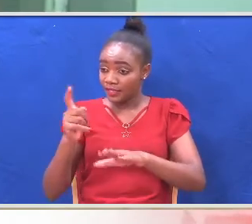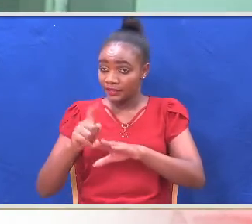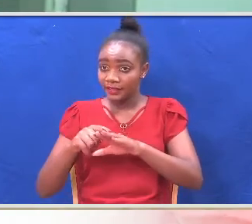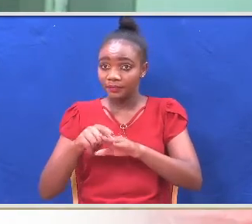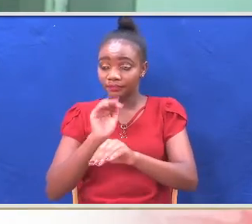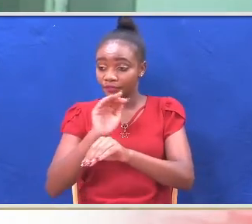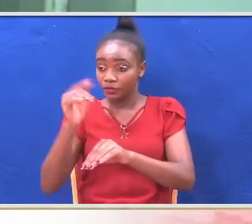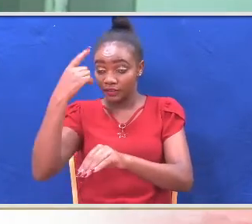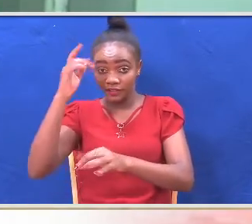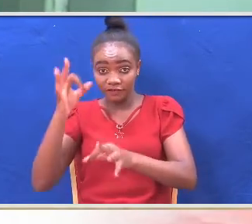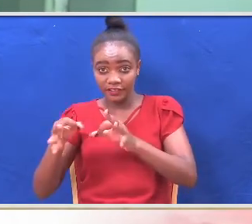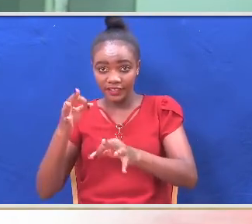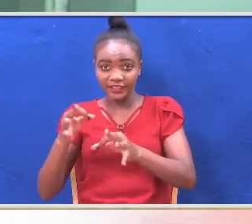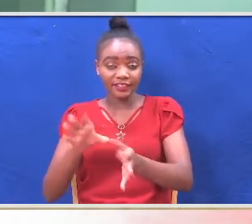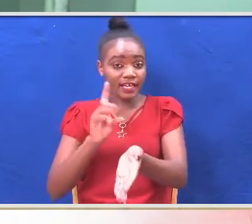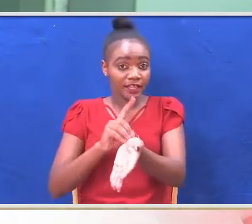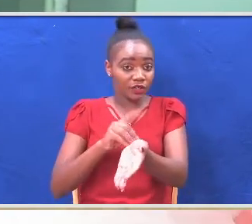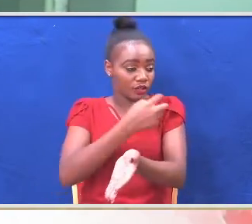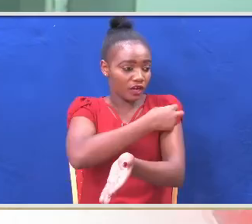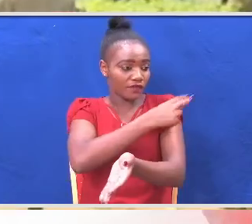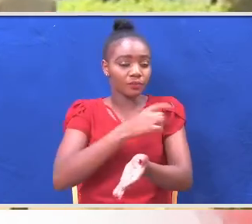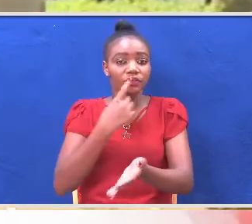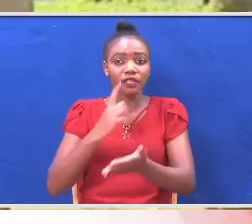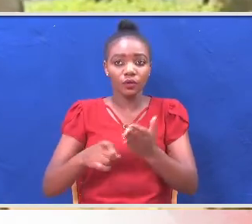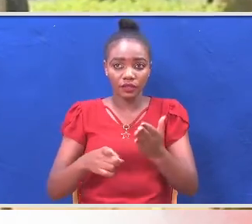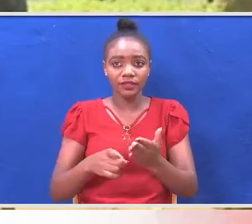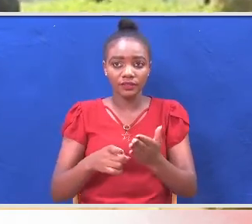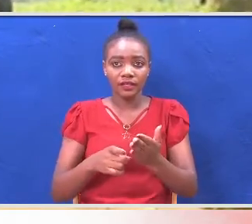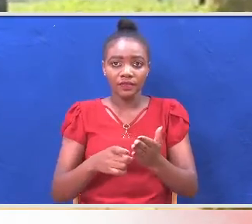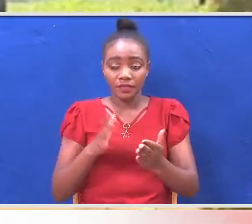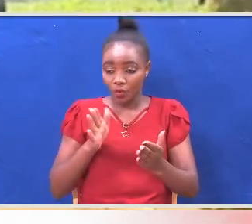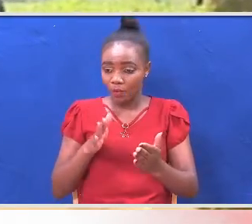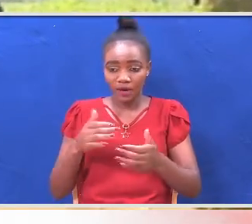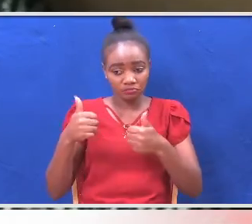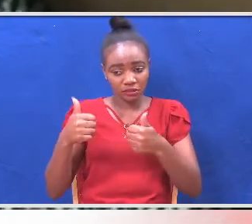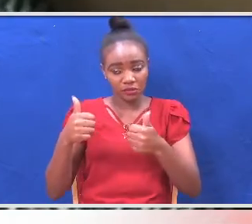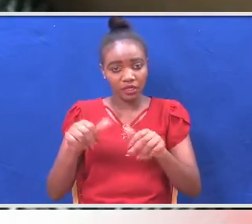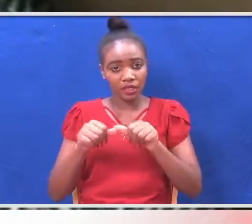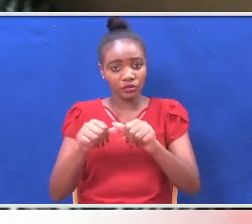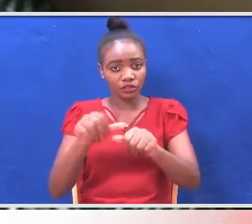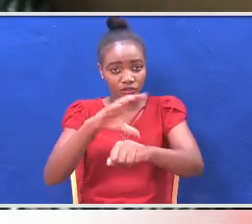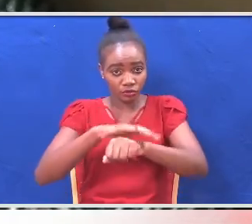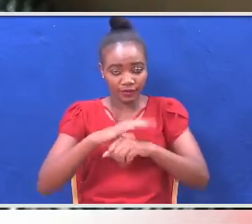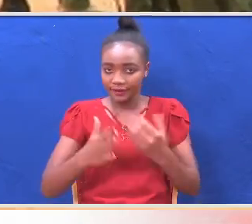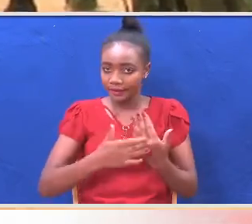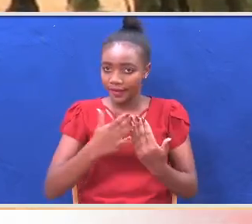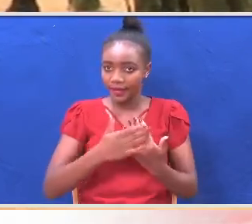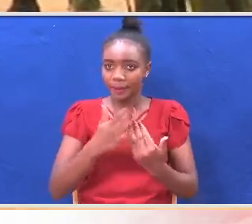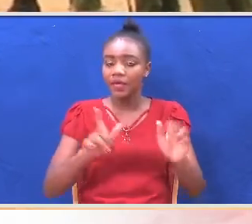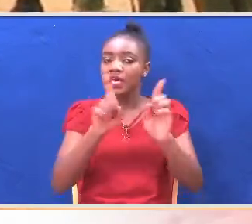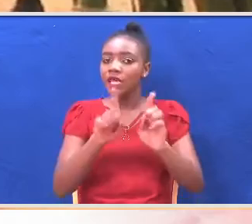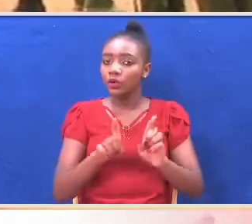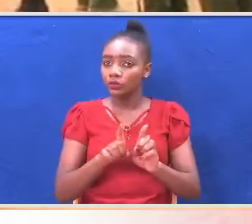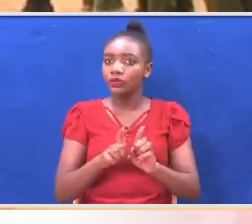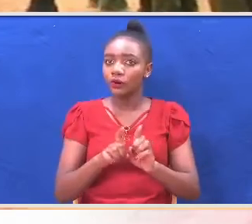daktari msimamizi wa hospitali hiyo Sami Masibo amesema hali ya mhasiriwa imedhibitiwa na anaendelea kupata afueni. Hayo yakijiri